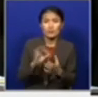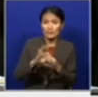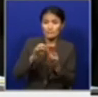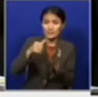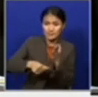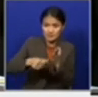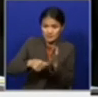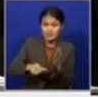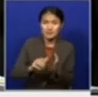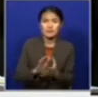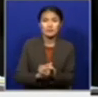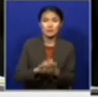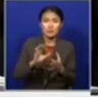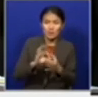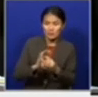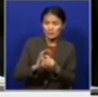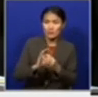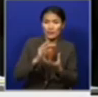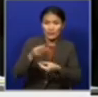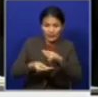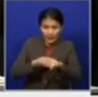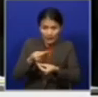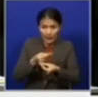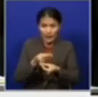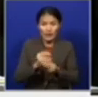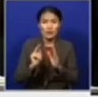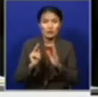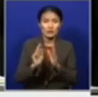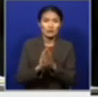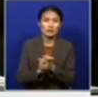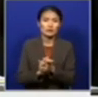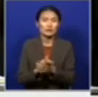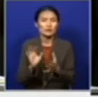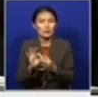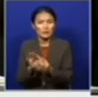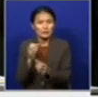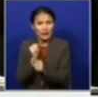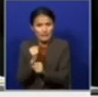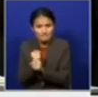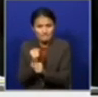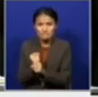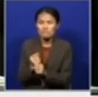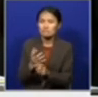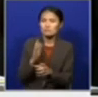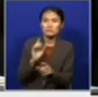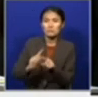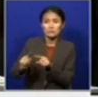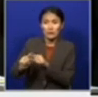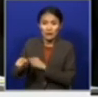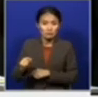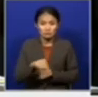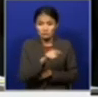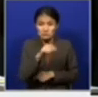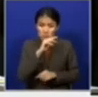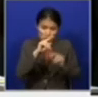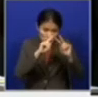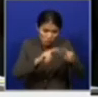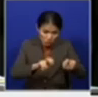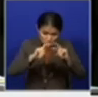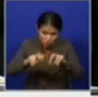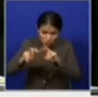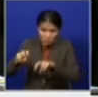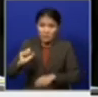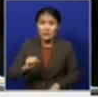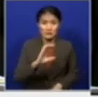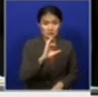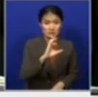ราศึกษาลงไปในรายละเอียดของรายการสินค้าเรื่องกฎถิ่นกำเนิดสินค้าระเบียบเกี่ยวกับพิธีการท